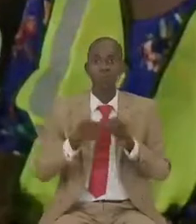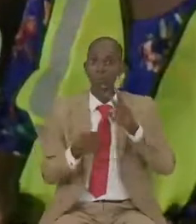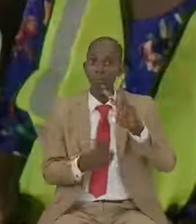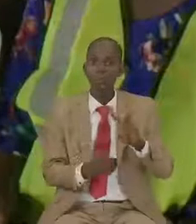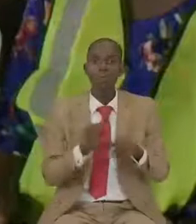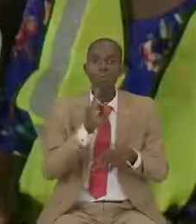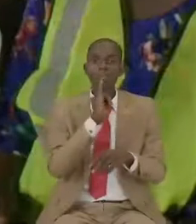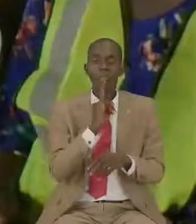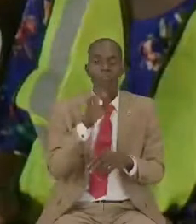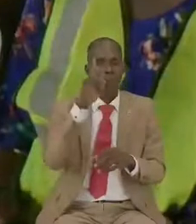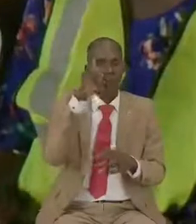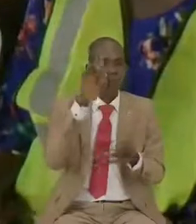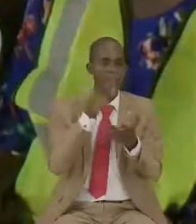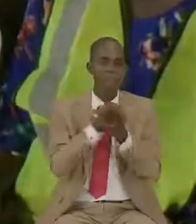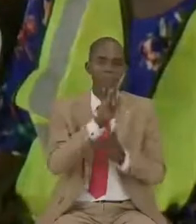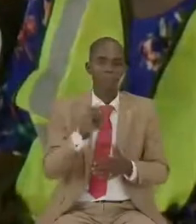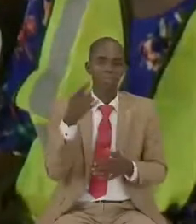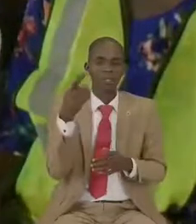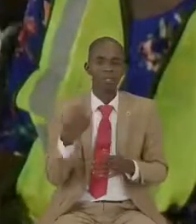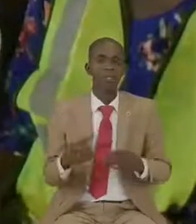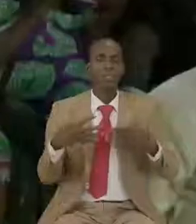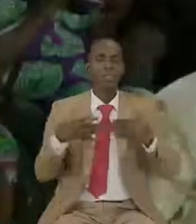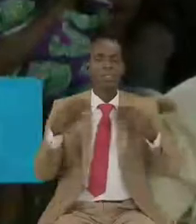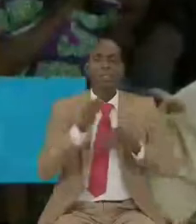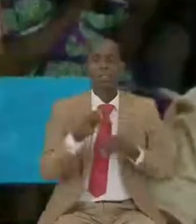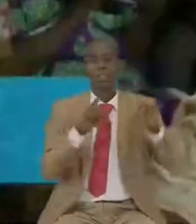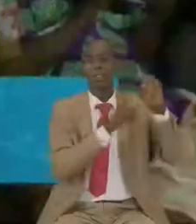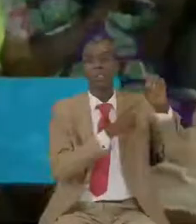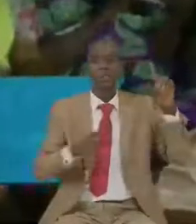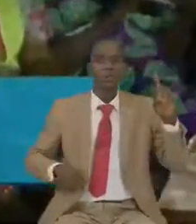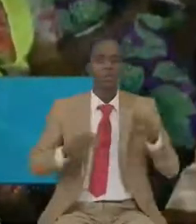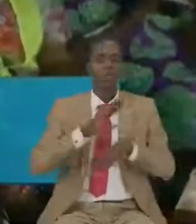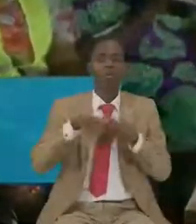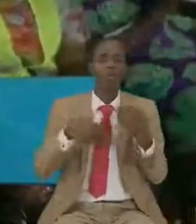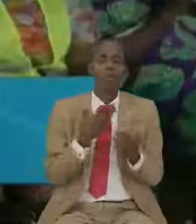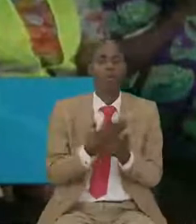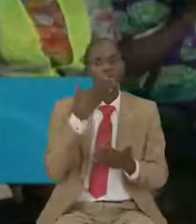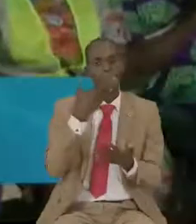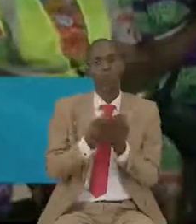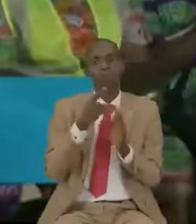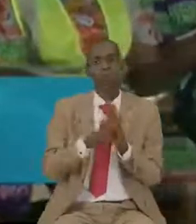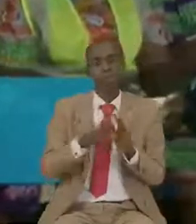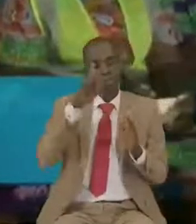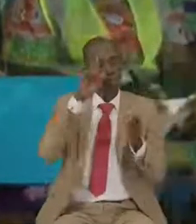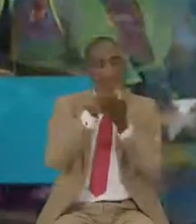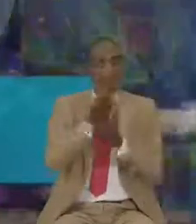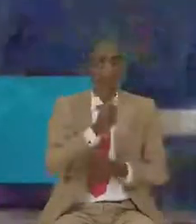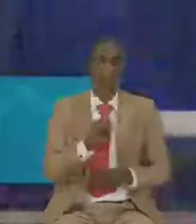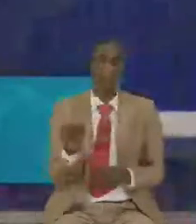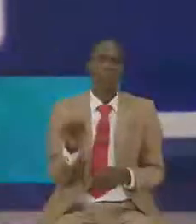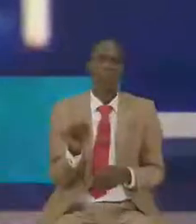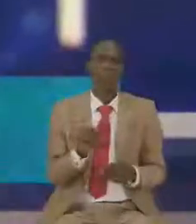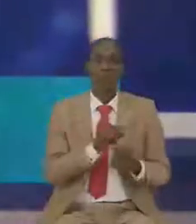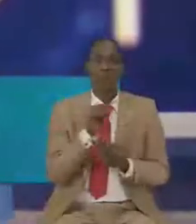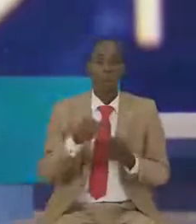Dieu. Deuxième point, c'est croire au Seigneur guérisseur de toute